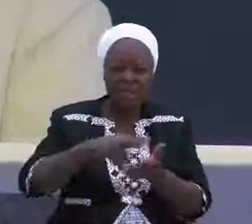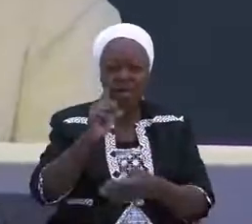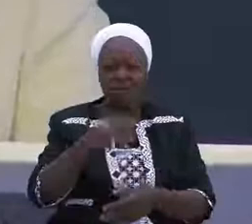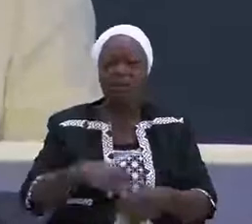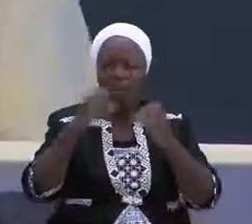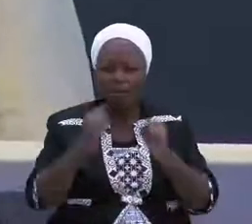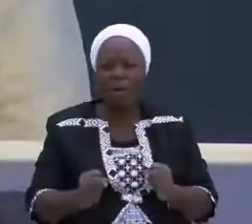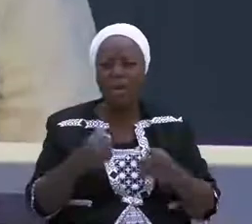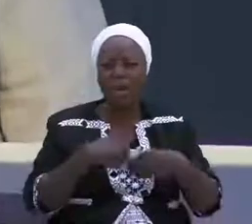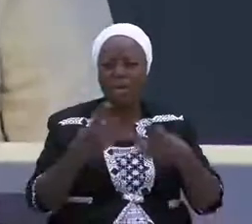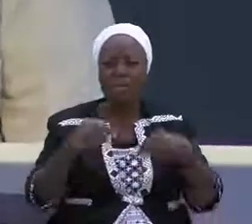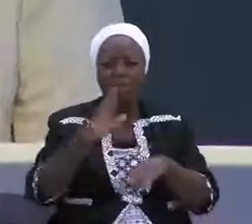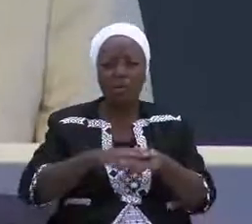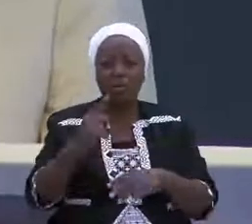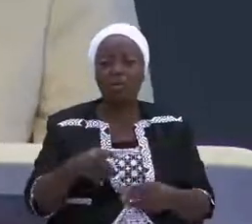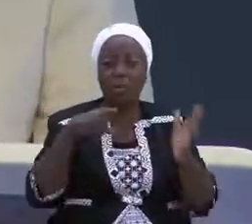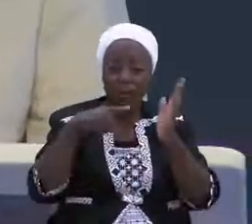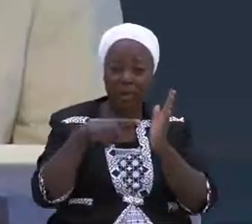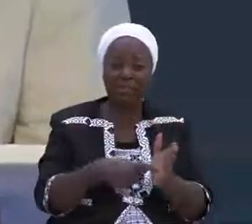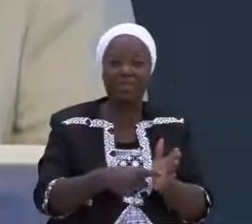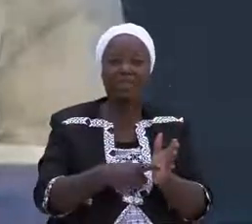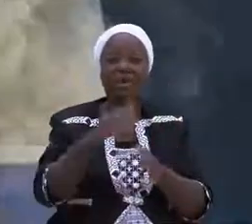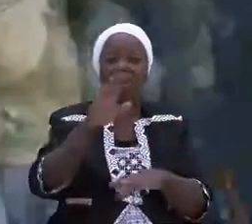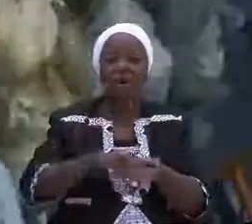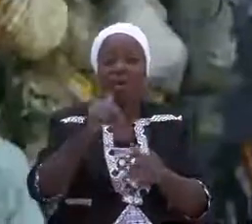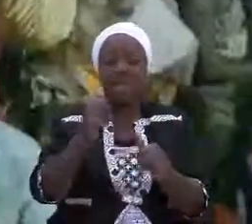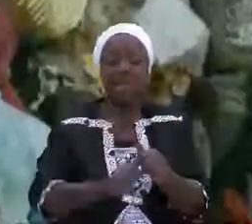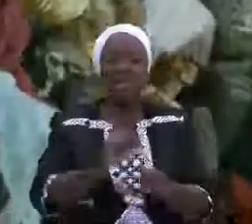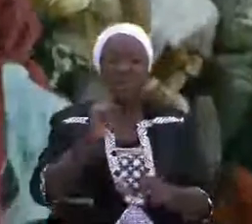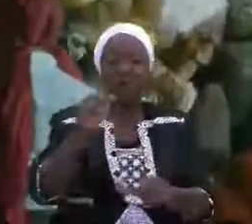puissance est venue sur vous. La manifestation pour sur chacun au nom de Jésus.